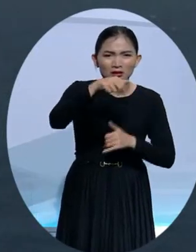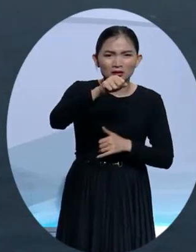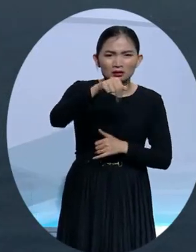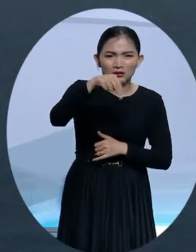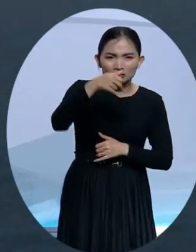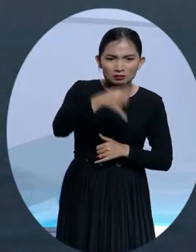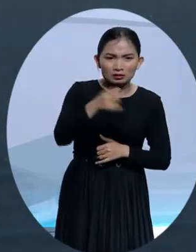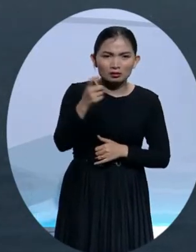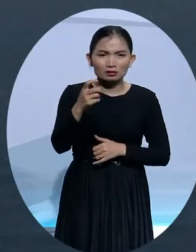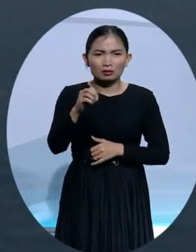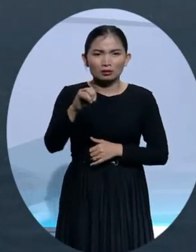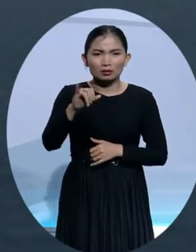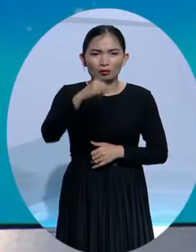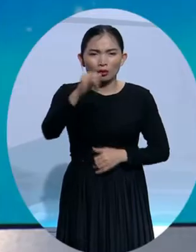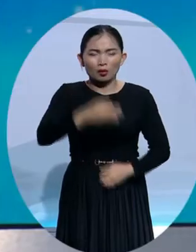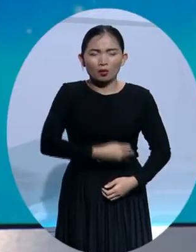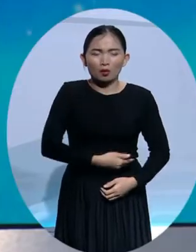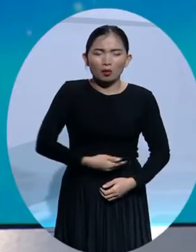xung đột ở Ukraine.